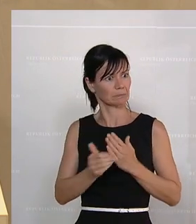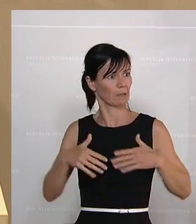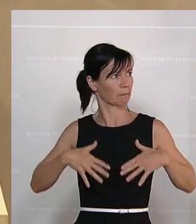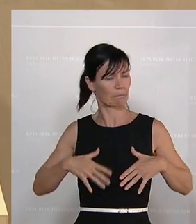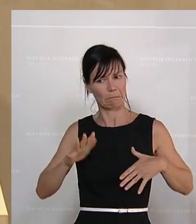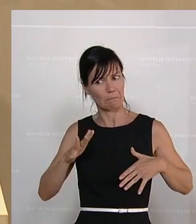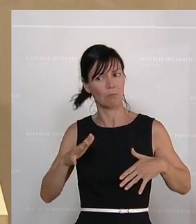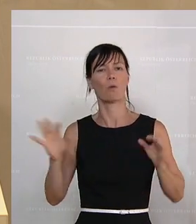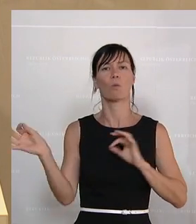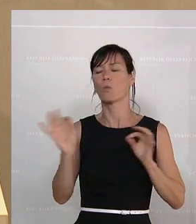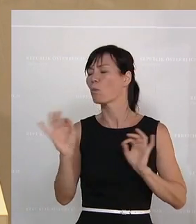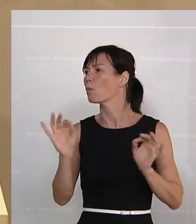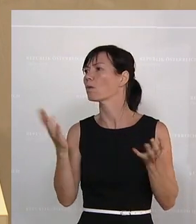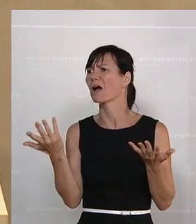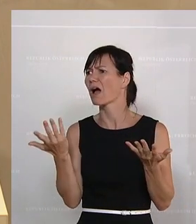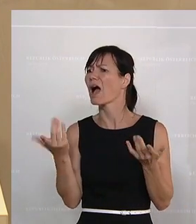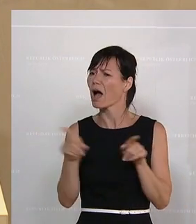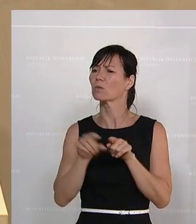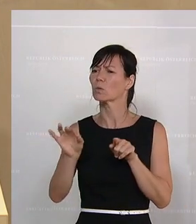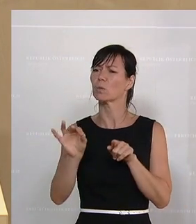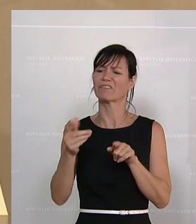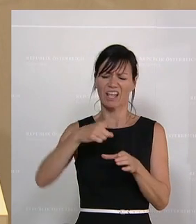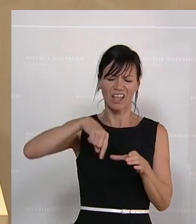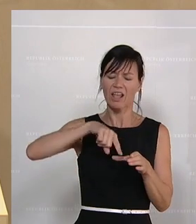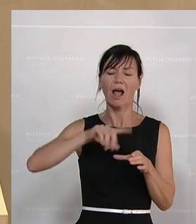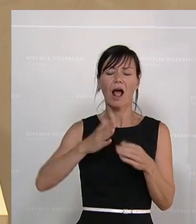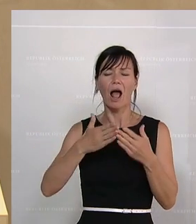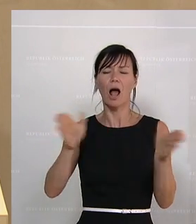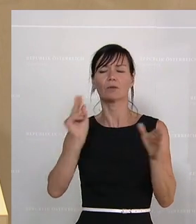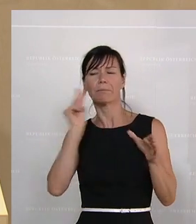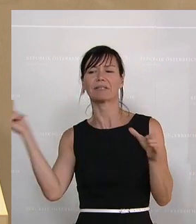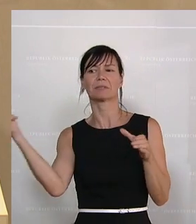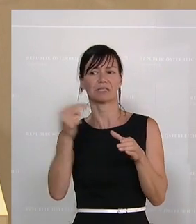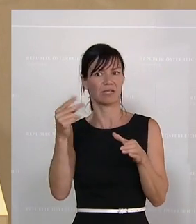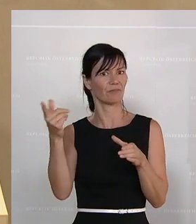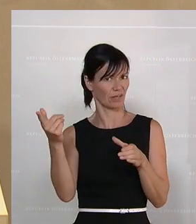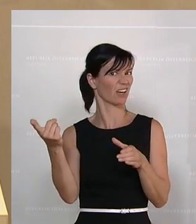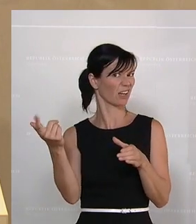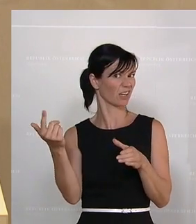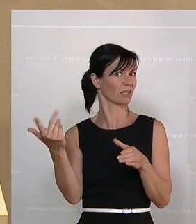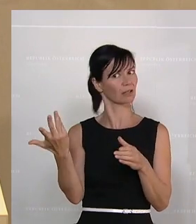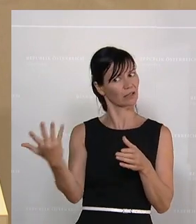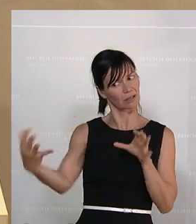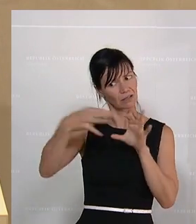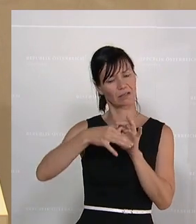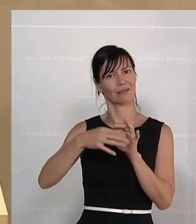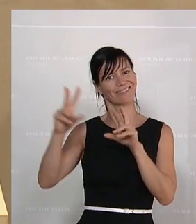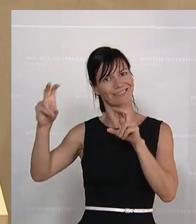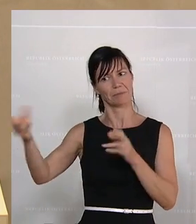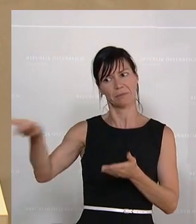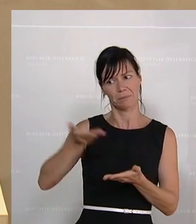es ist auch ganz gut einmal außerhalb über den tellerrand zu schauen und von außenstehenden oder betroffenen gewisse themen